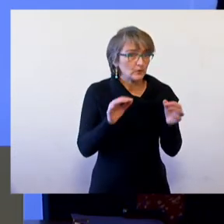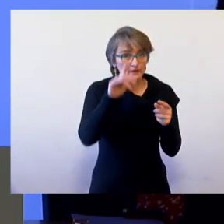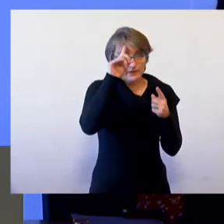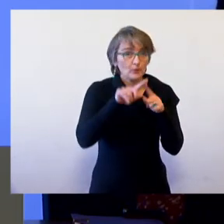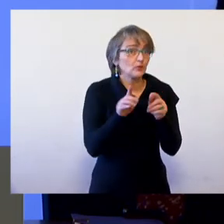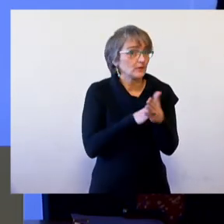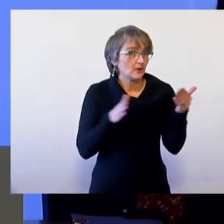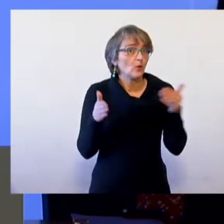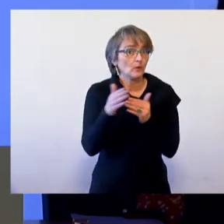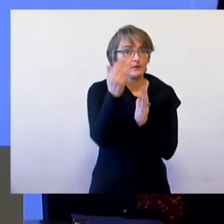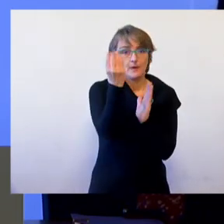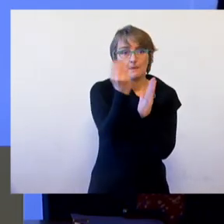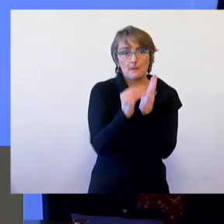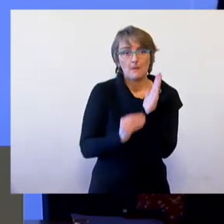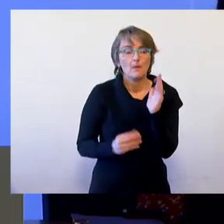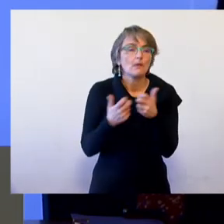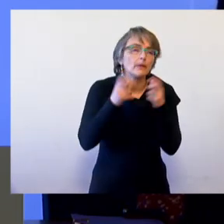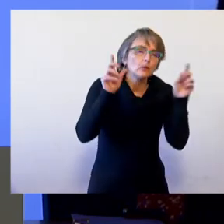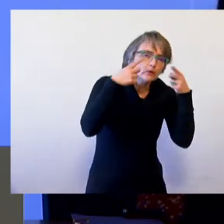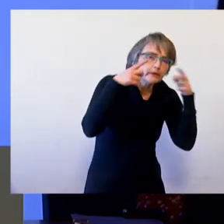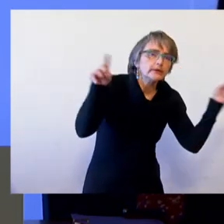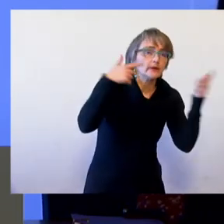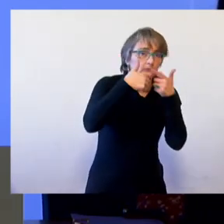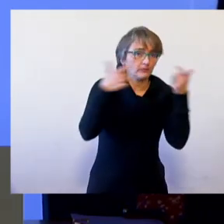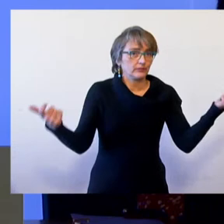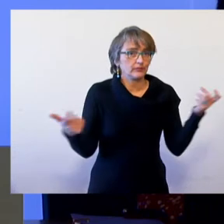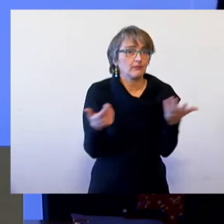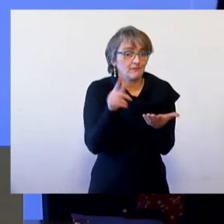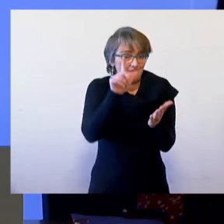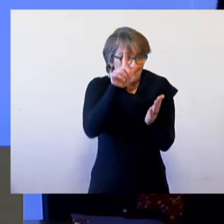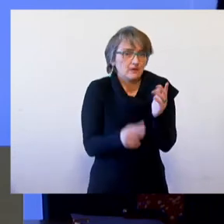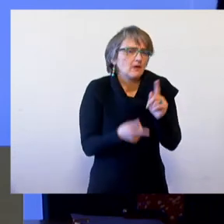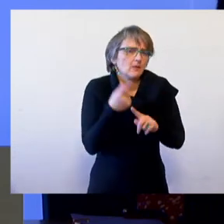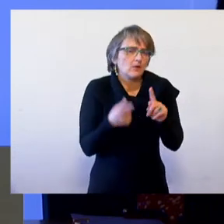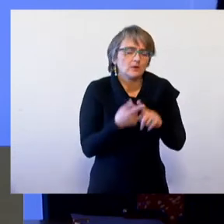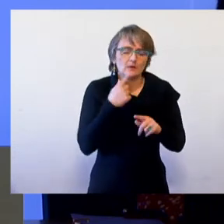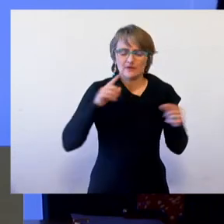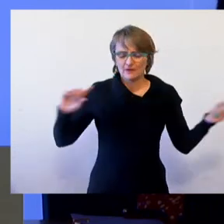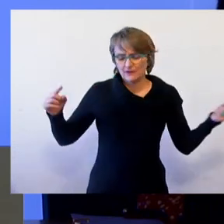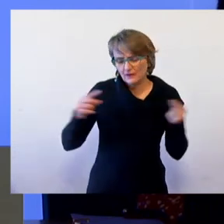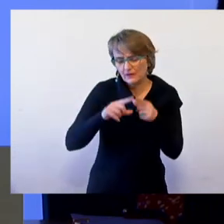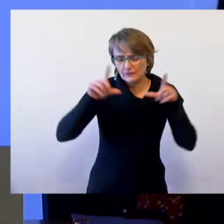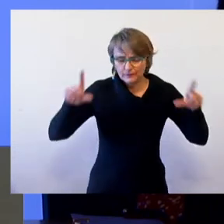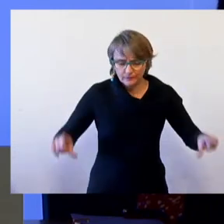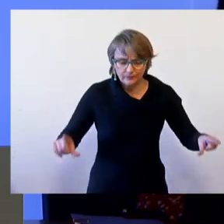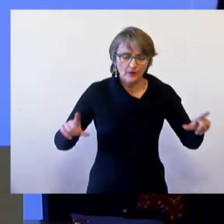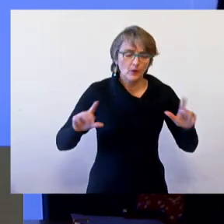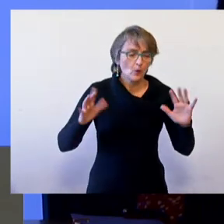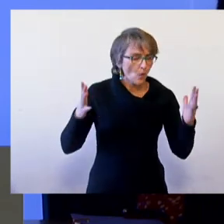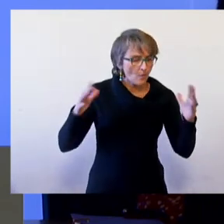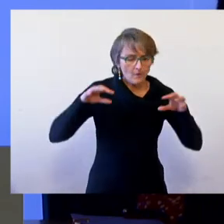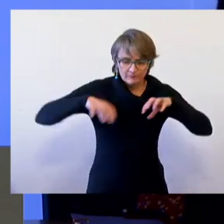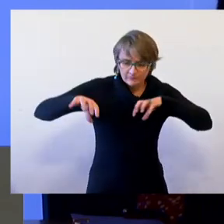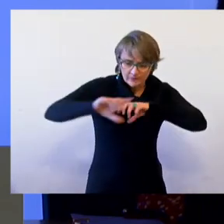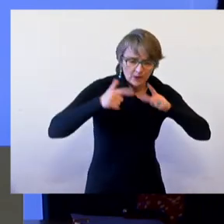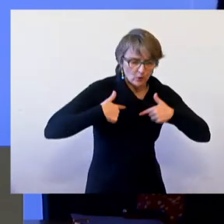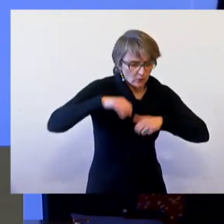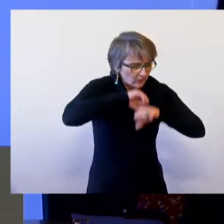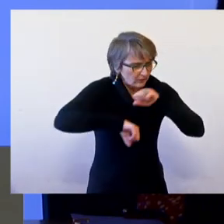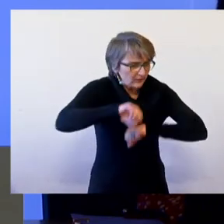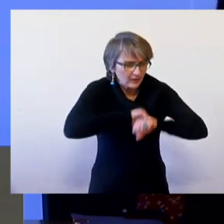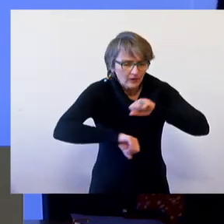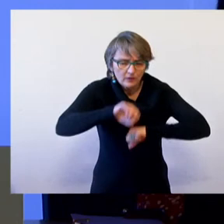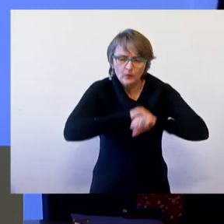dérogation, c'est un élément important. Donc géographie des écoles, carte scolaire, moyens alloués à l'école publique, confiance